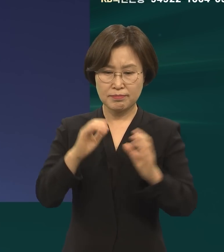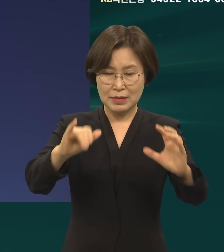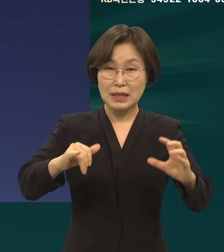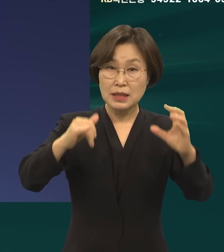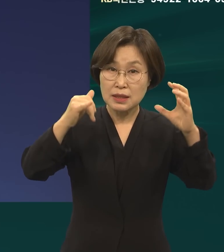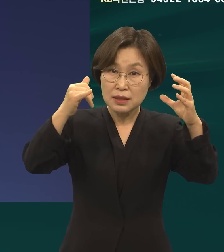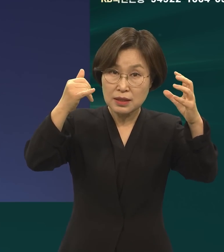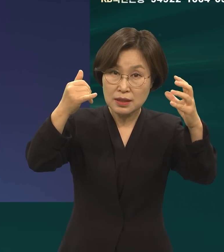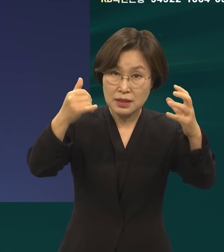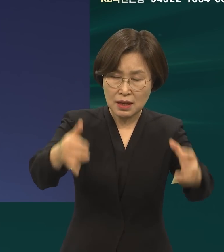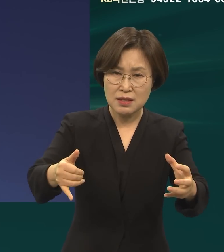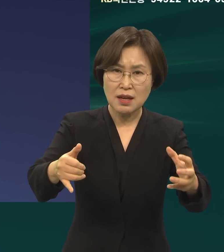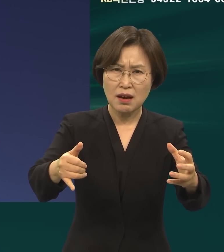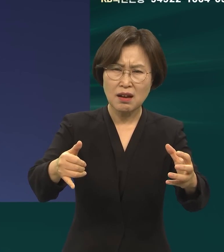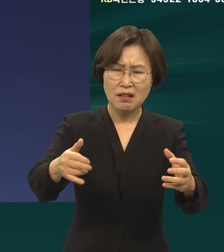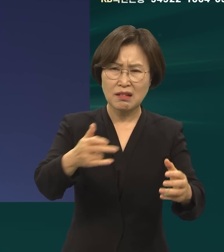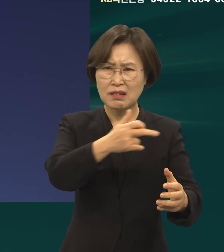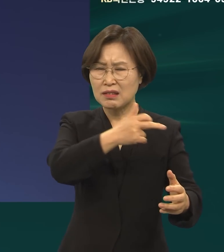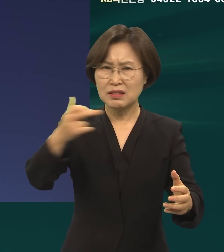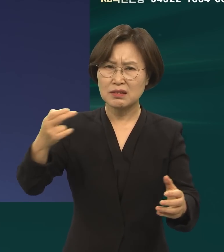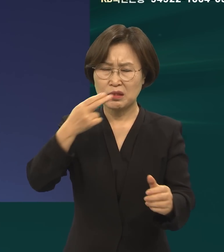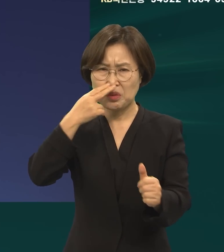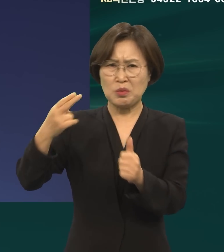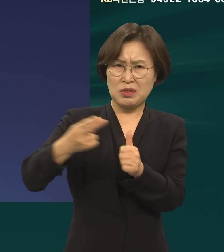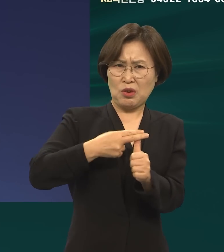이 시대에 거센 도전을 받고 있다는 겁니다.